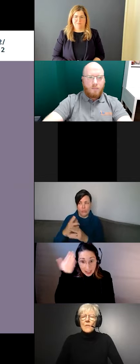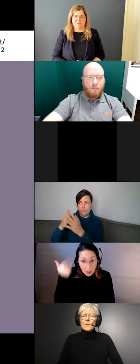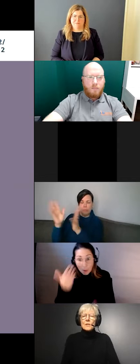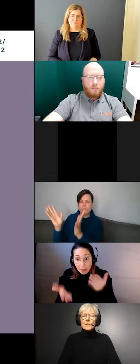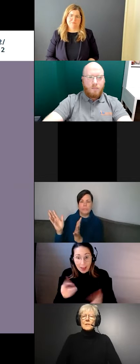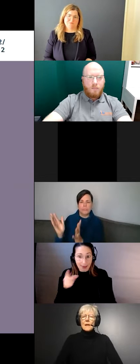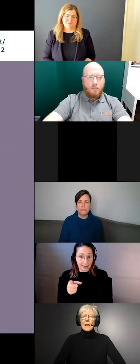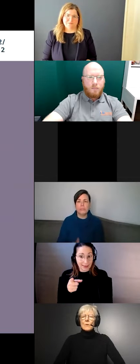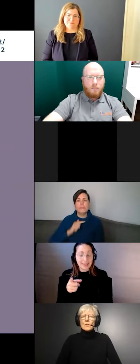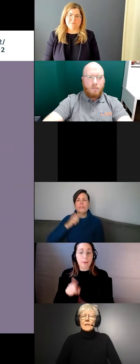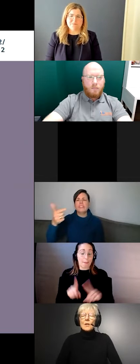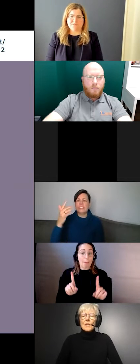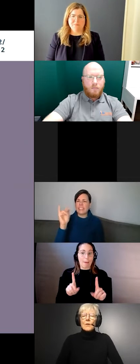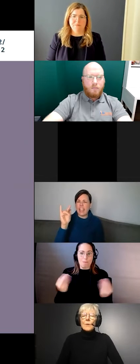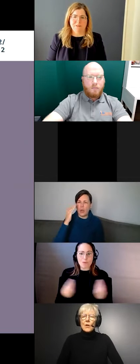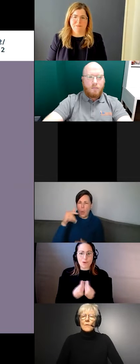savez peut-être pas,